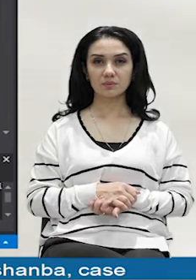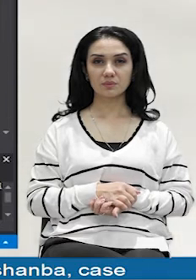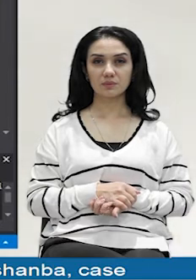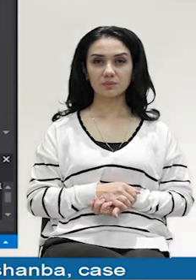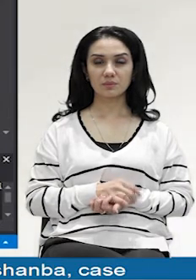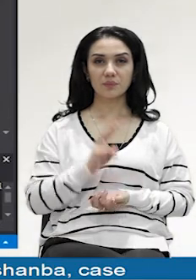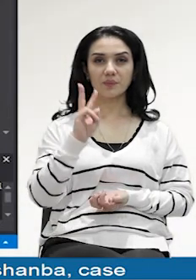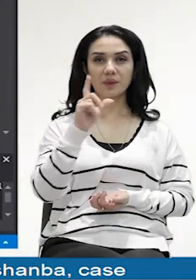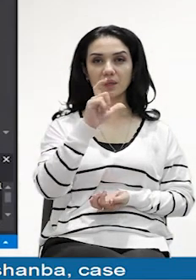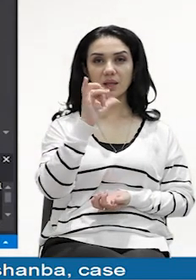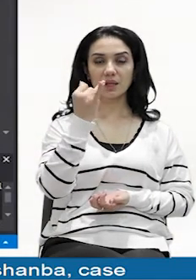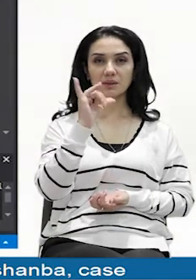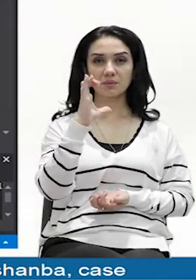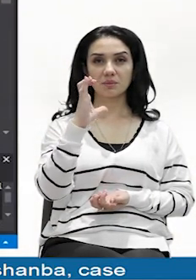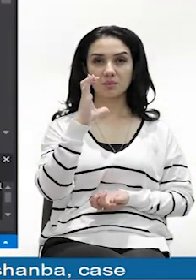Cuma.